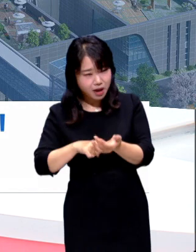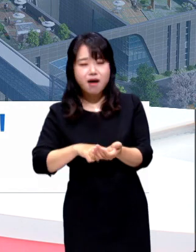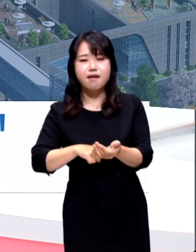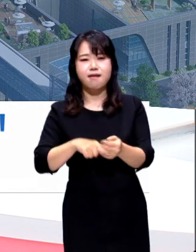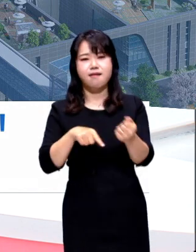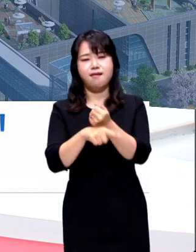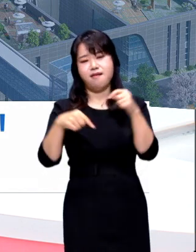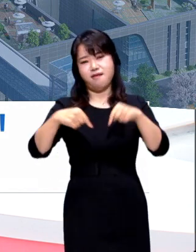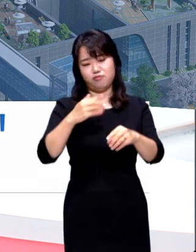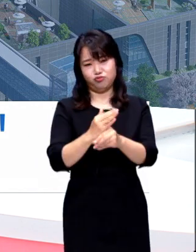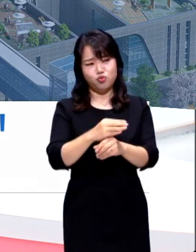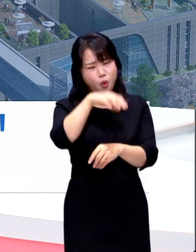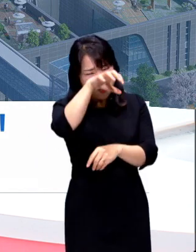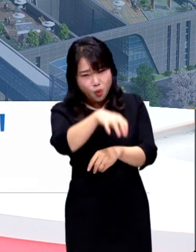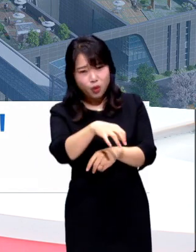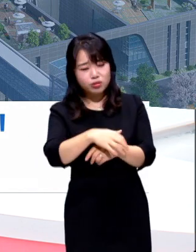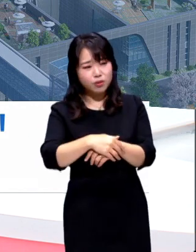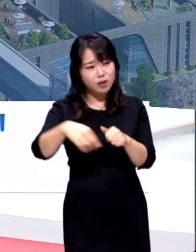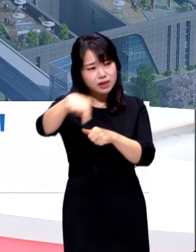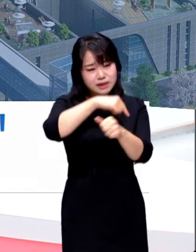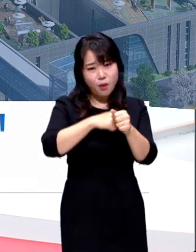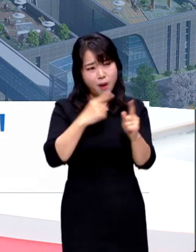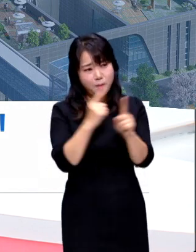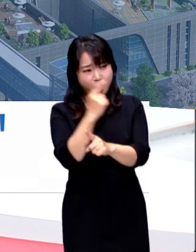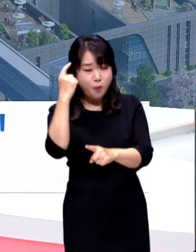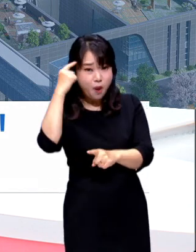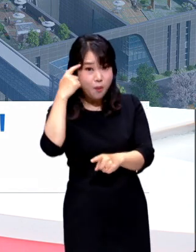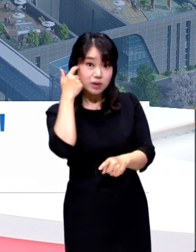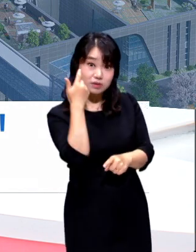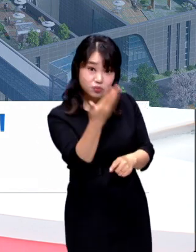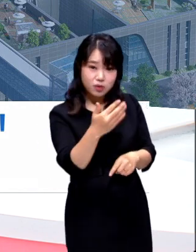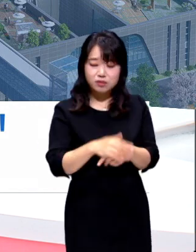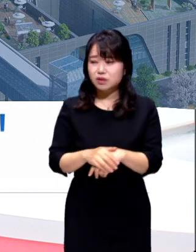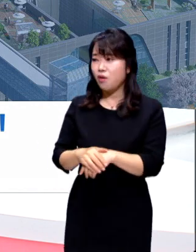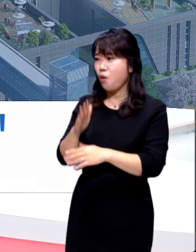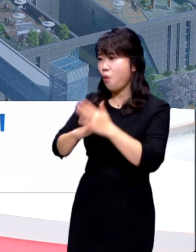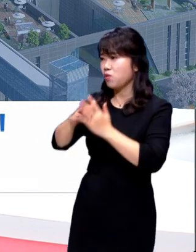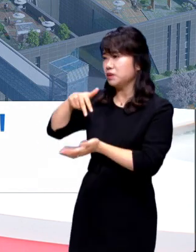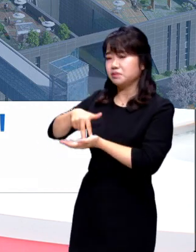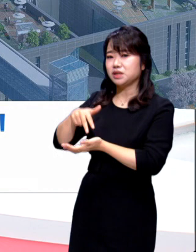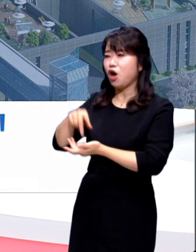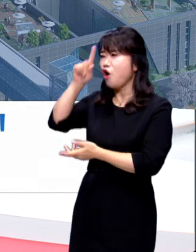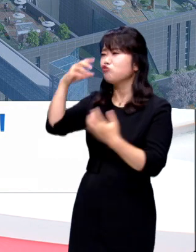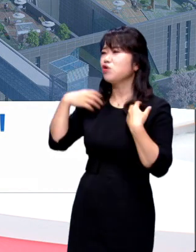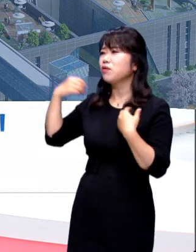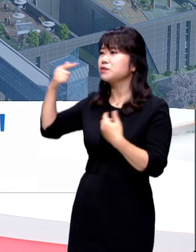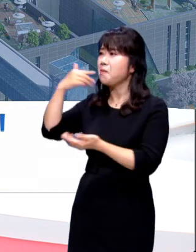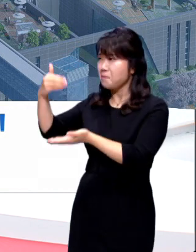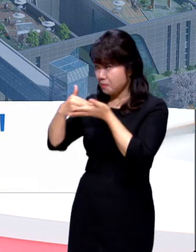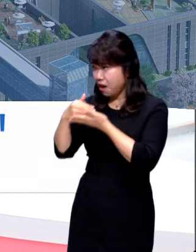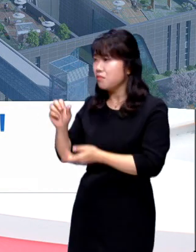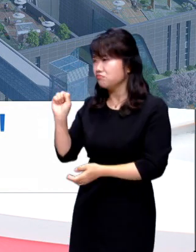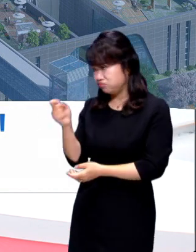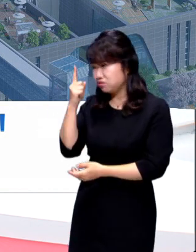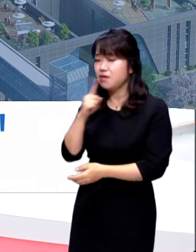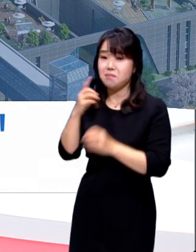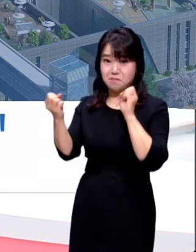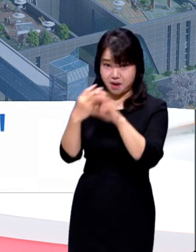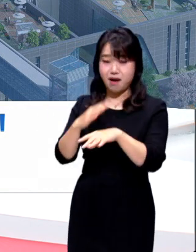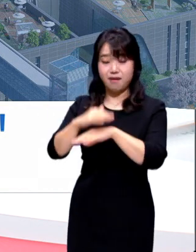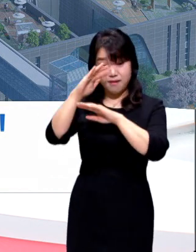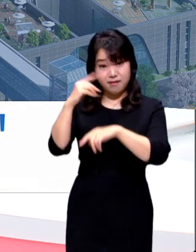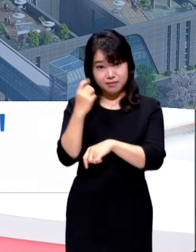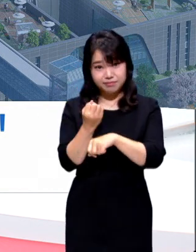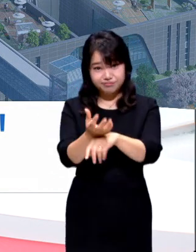이 발전소 위치와 규모가 왜 바뀌었냐는 질문에 공사 측은 강석 구청장의 의견 때문이라고 답변했습니다.